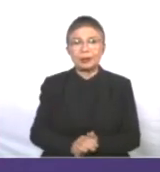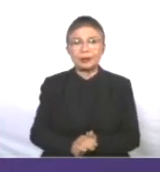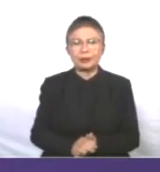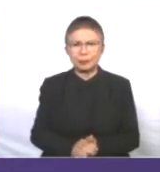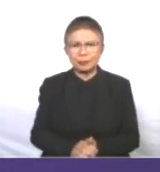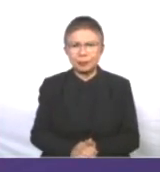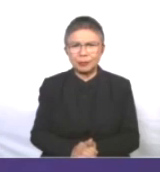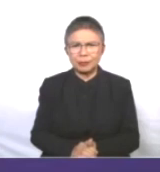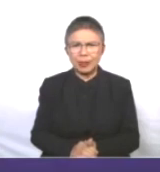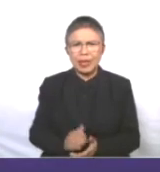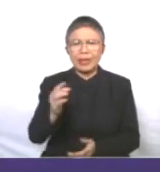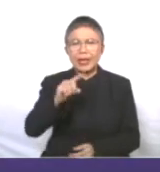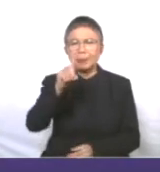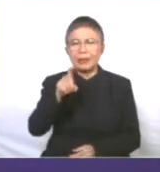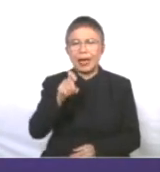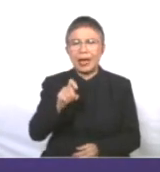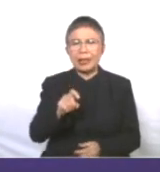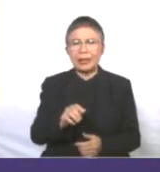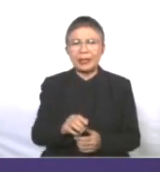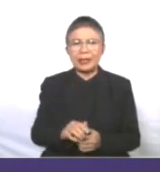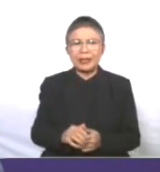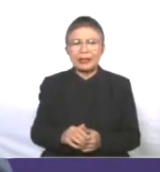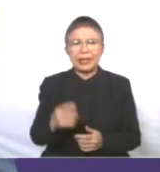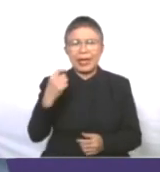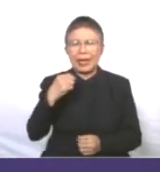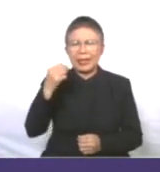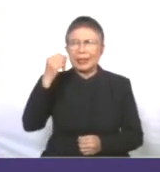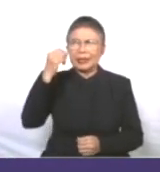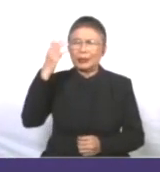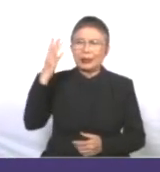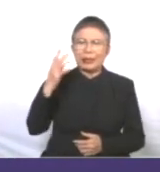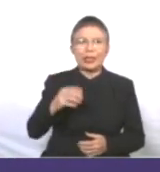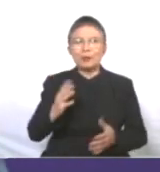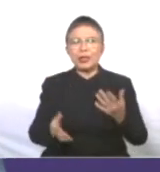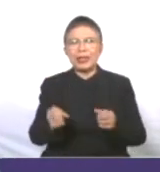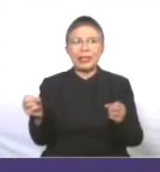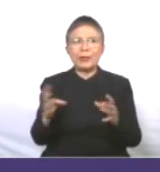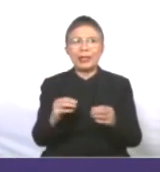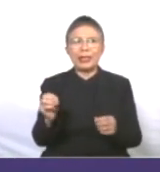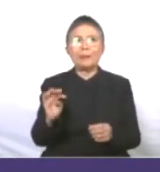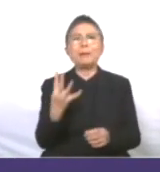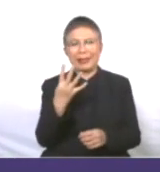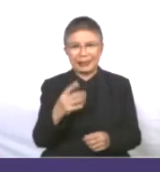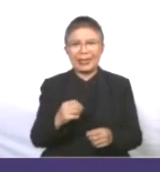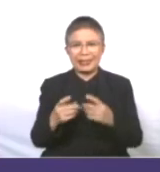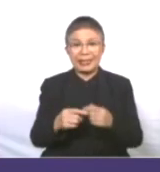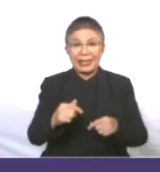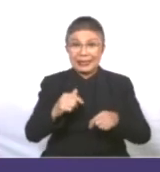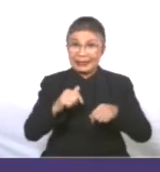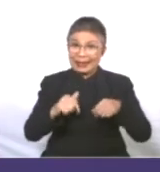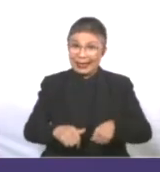debat. Karena tadi pertanyaannya itu carbon capture itu nanti debat keempat tanggal 21 Januari. Tapi saya tahu itu